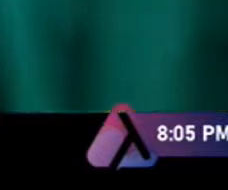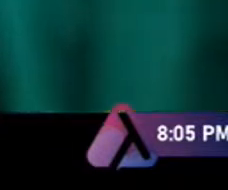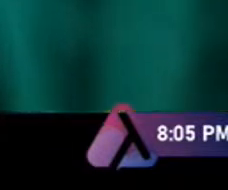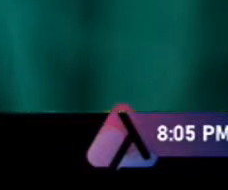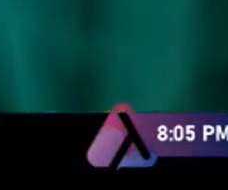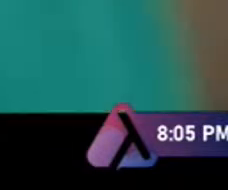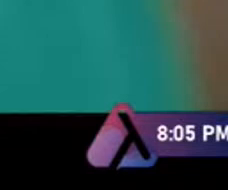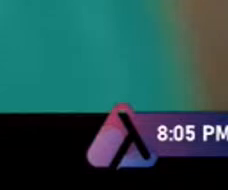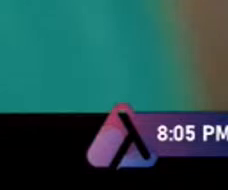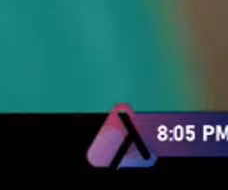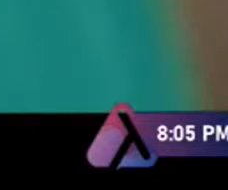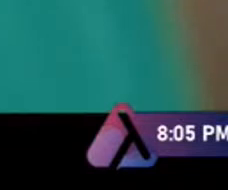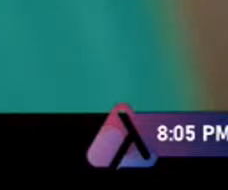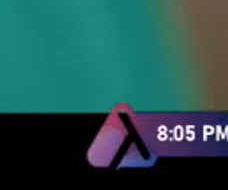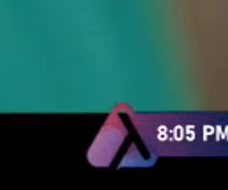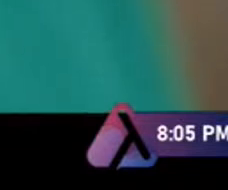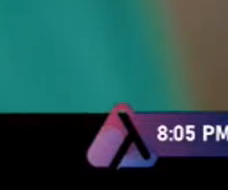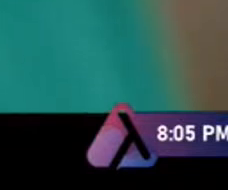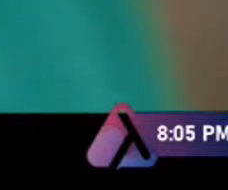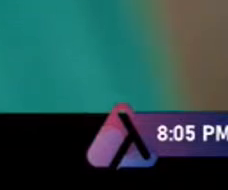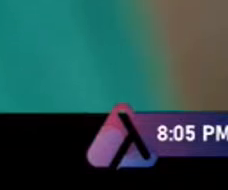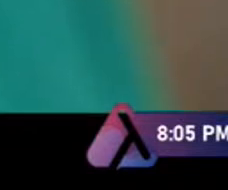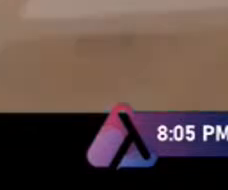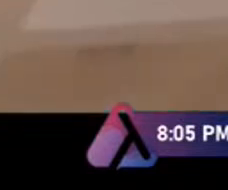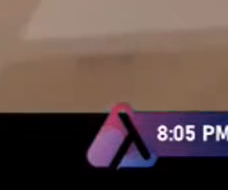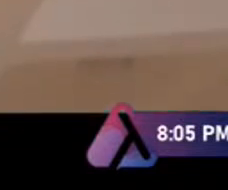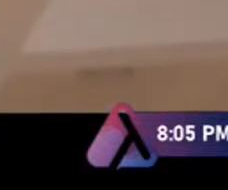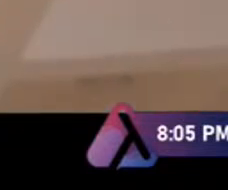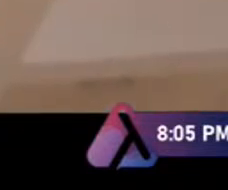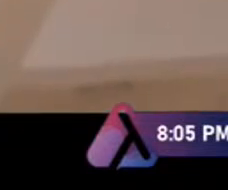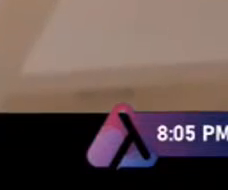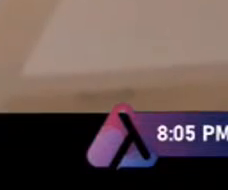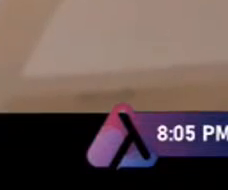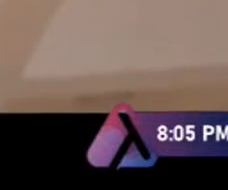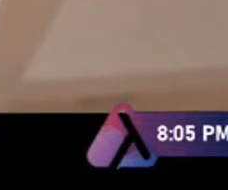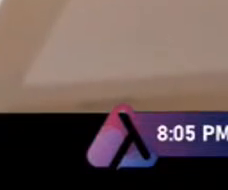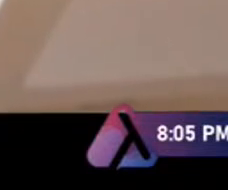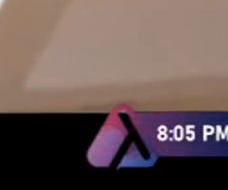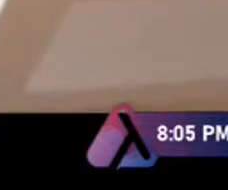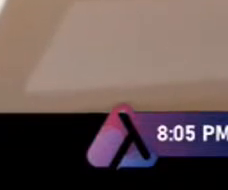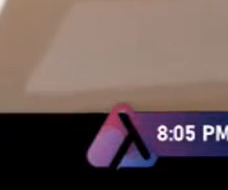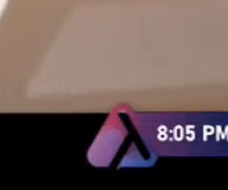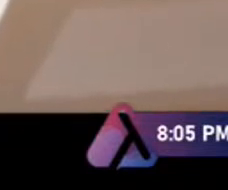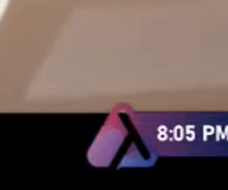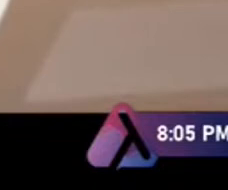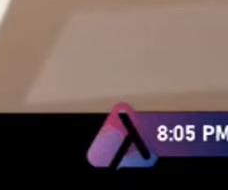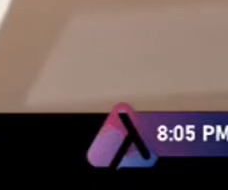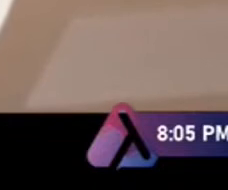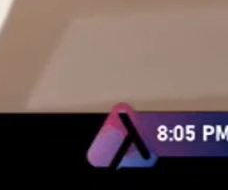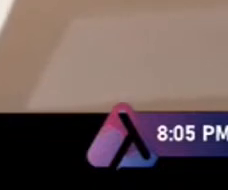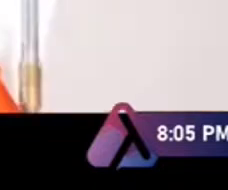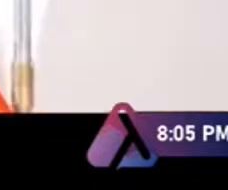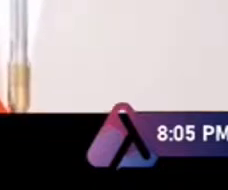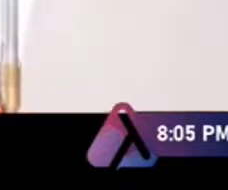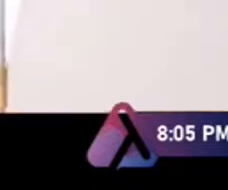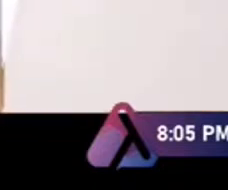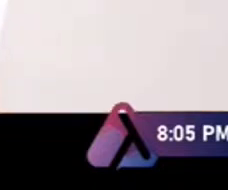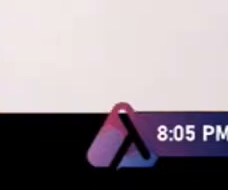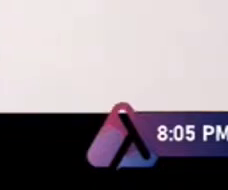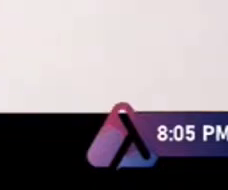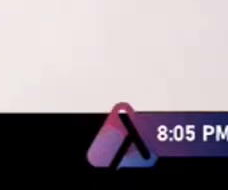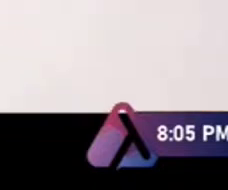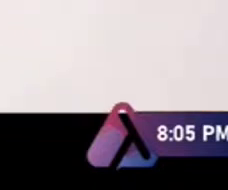ka go borori ne wekele kanero ke do